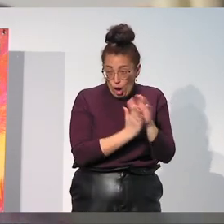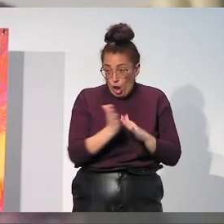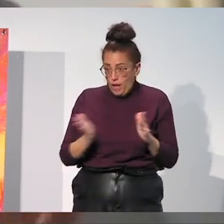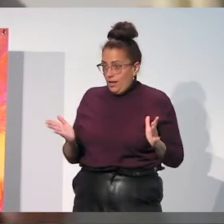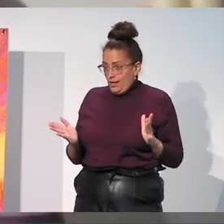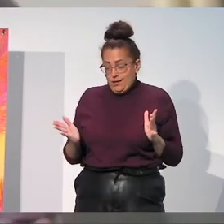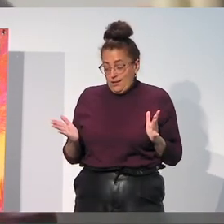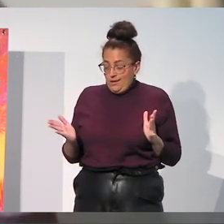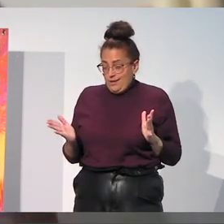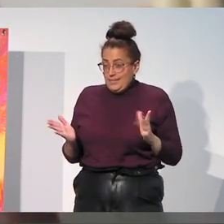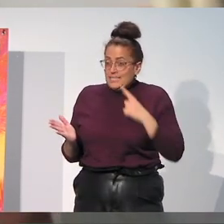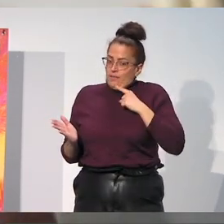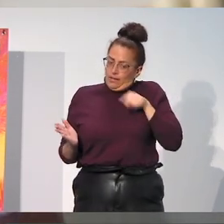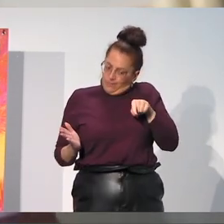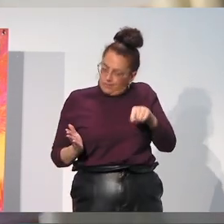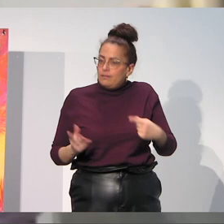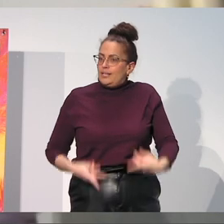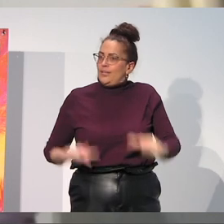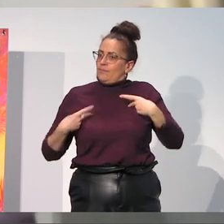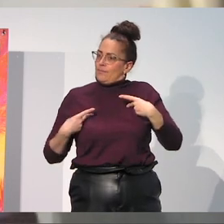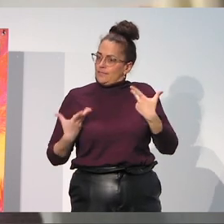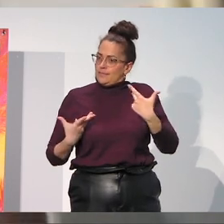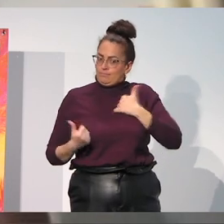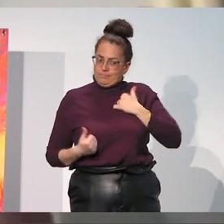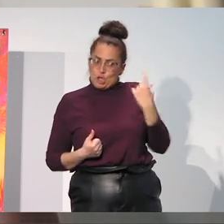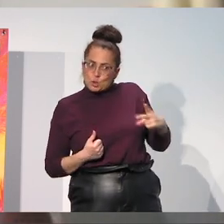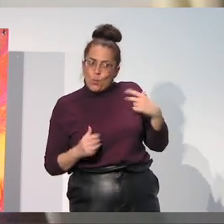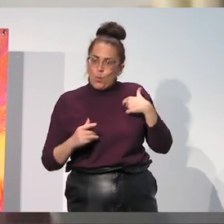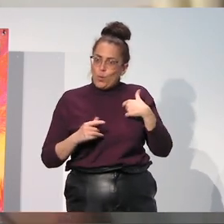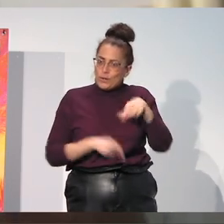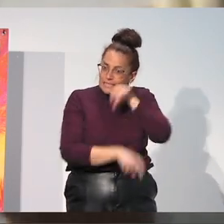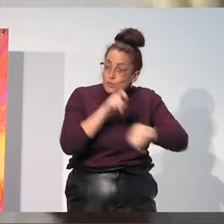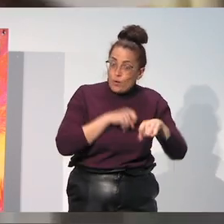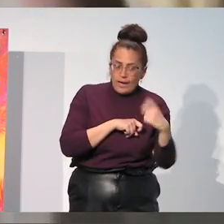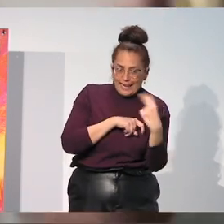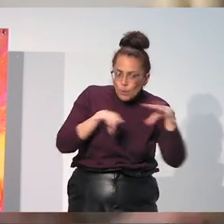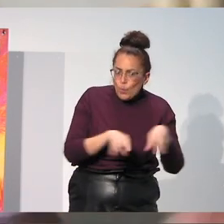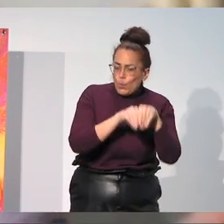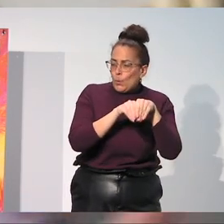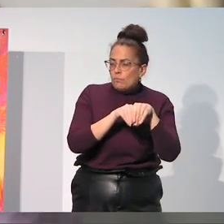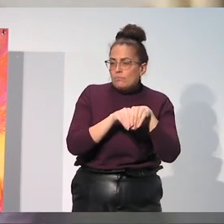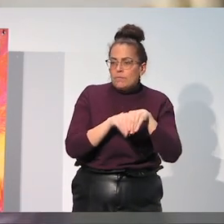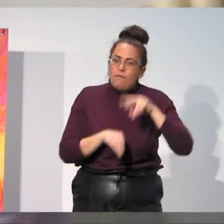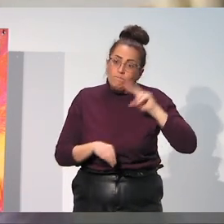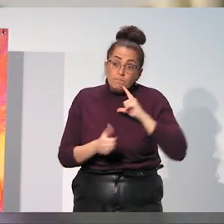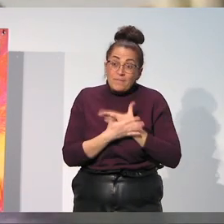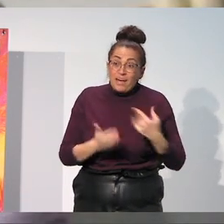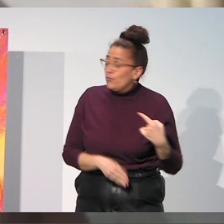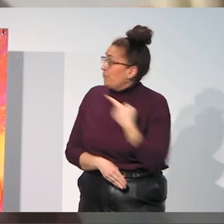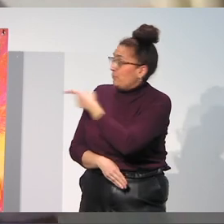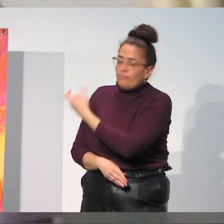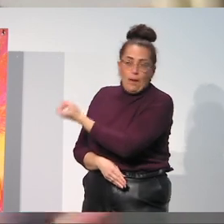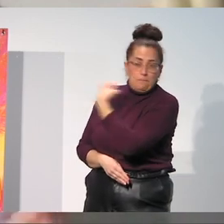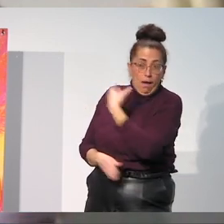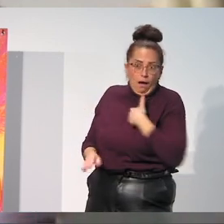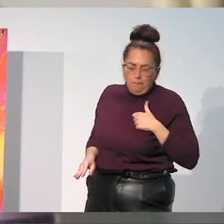essaye d'avoir à la biographie ou à l'histoire, que Emma fait largement mieux que moi, eh bien, que je